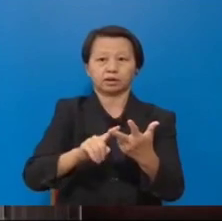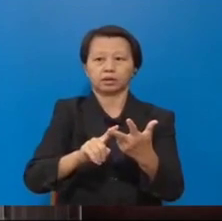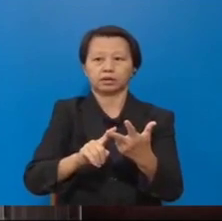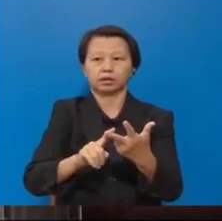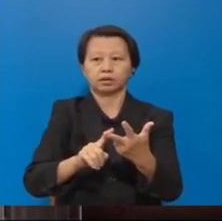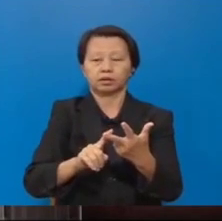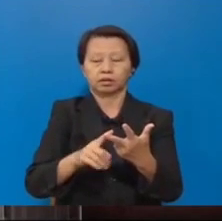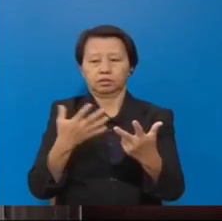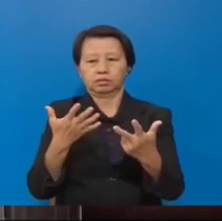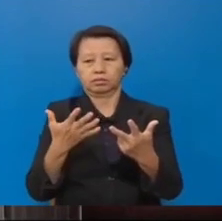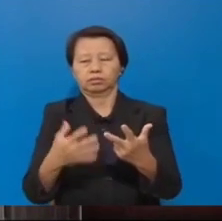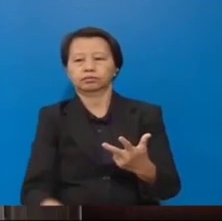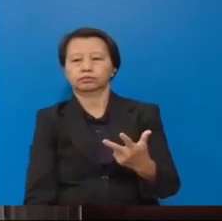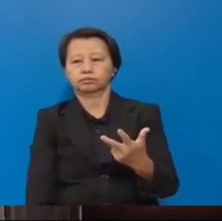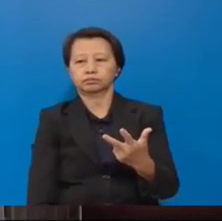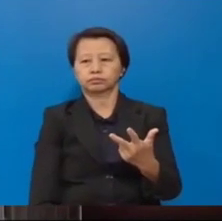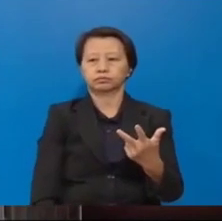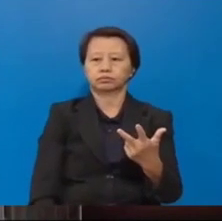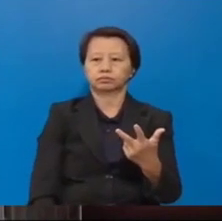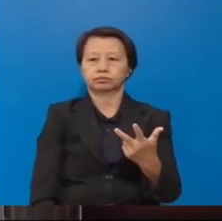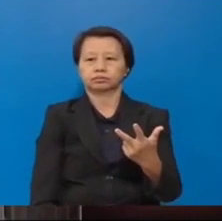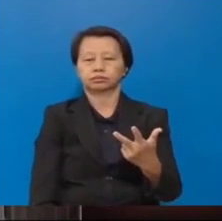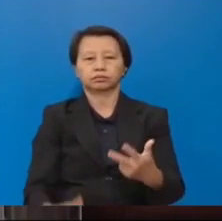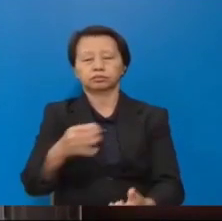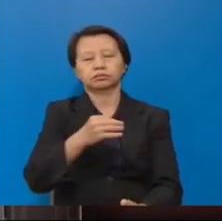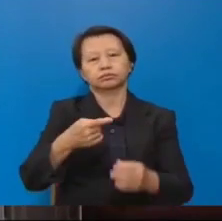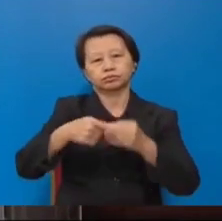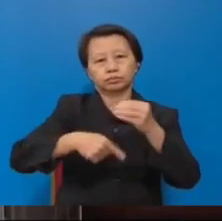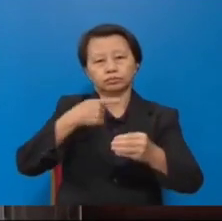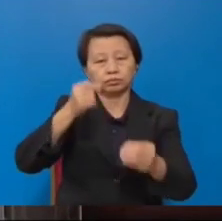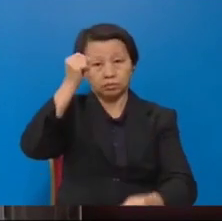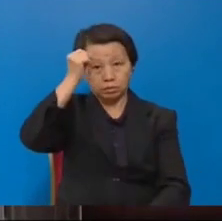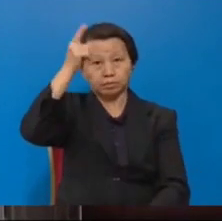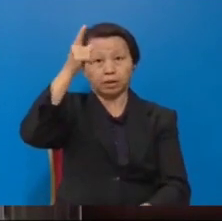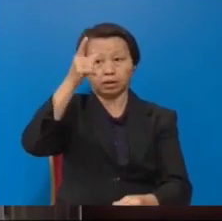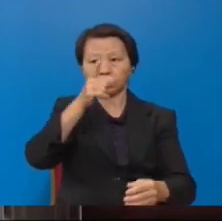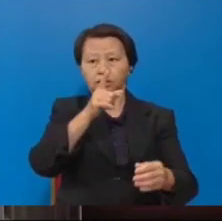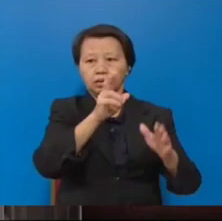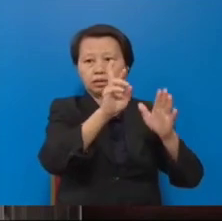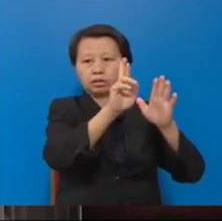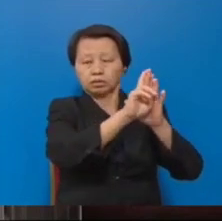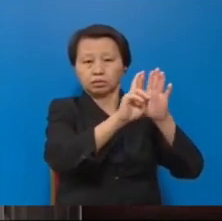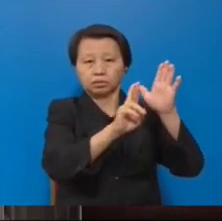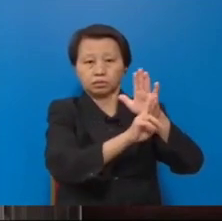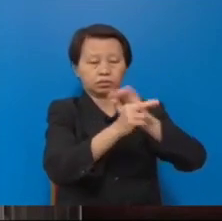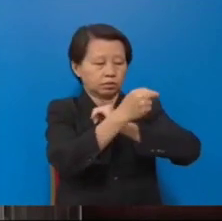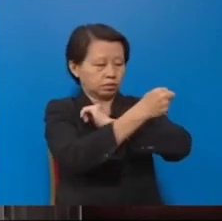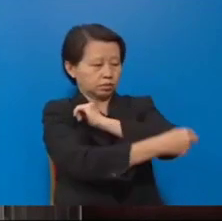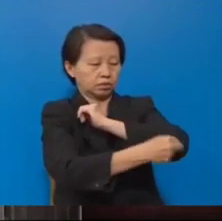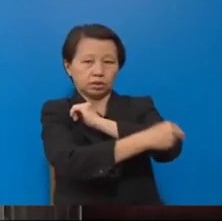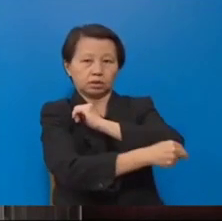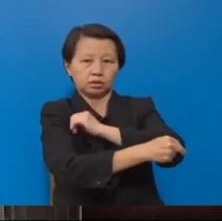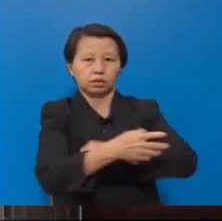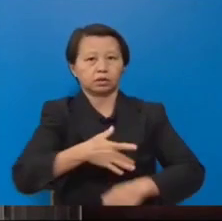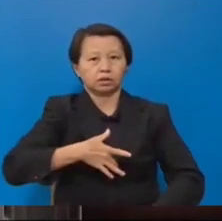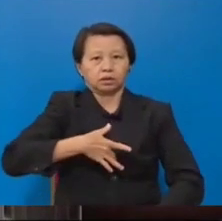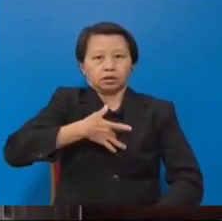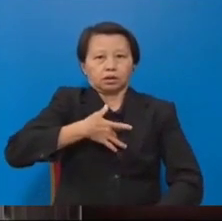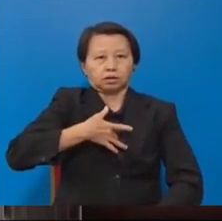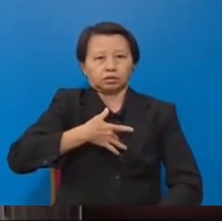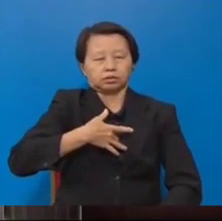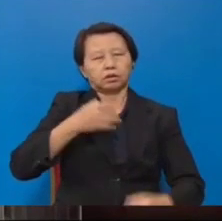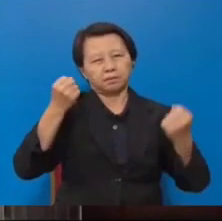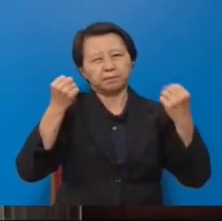segi a-a-a-a Hai pemahaman rukun negara ataupun negara rasanya okito